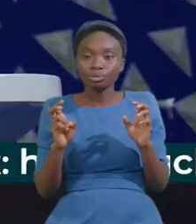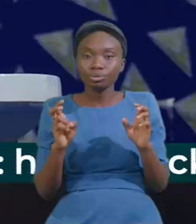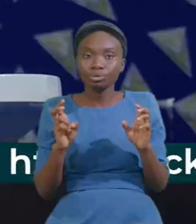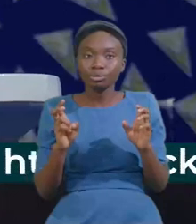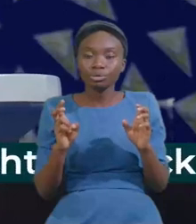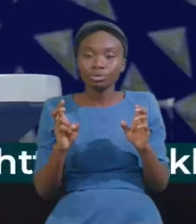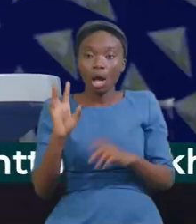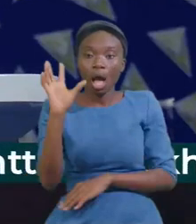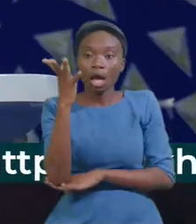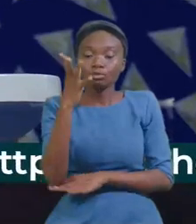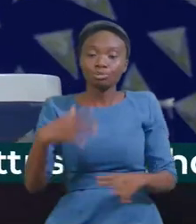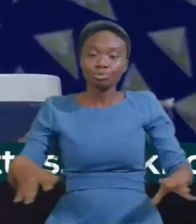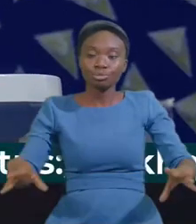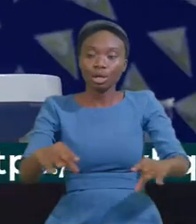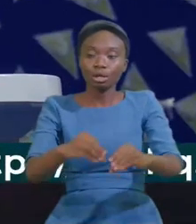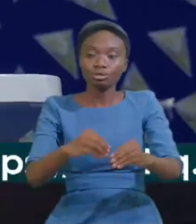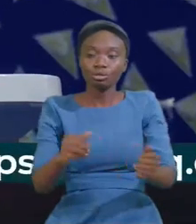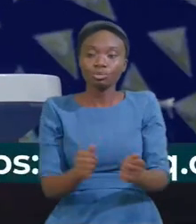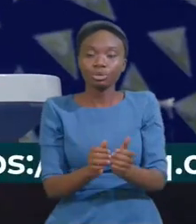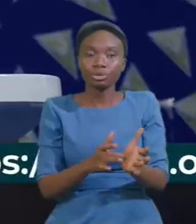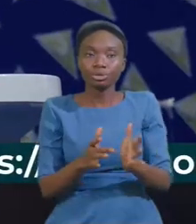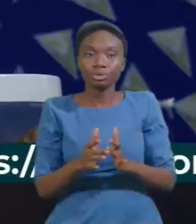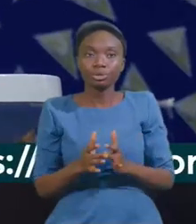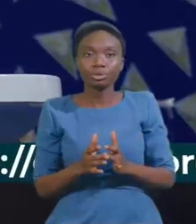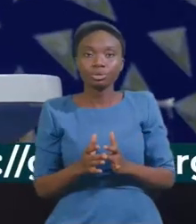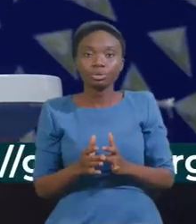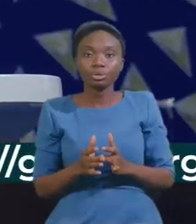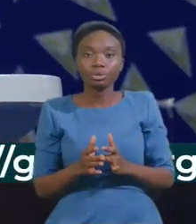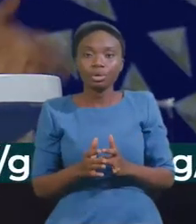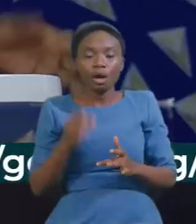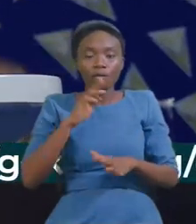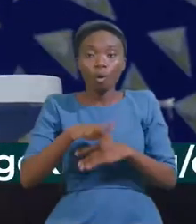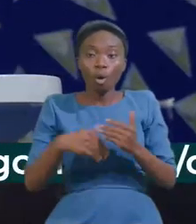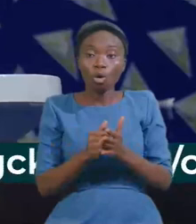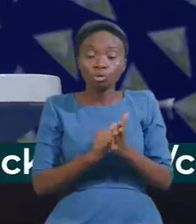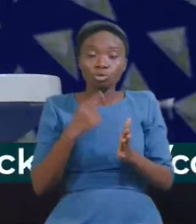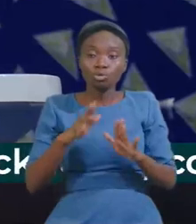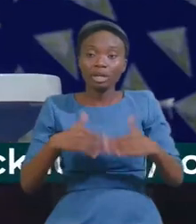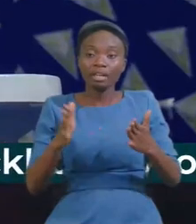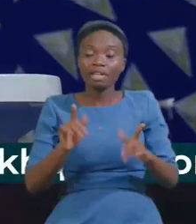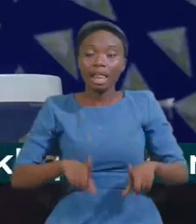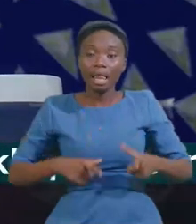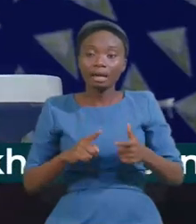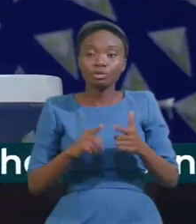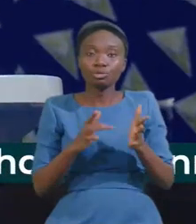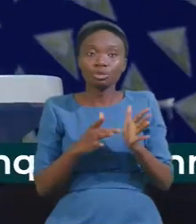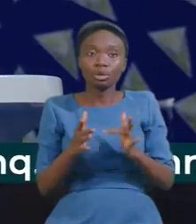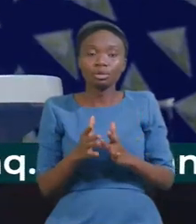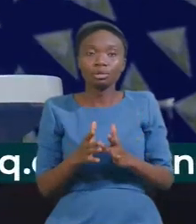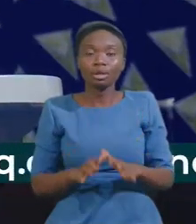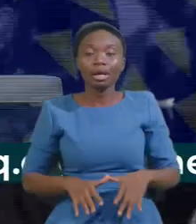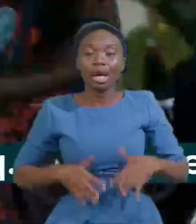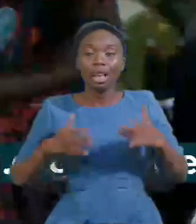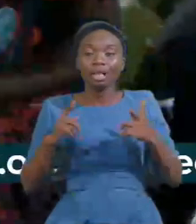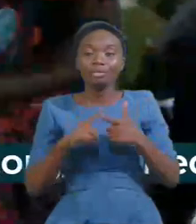with Jesus. Qui est intitulé Une heure avec Jésus. For all those who gave their lives to Jesus Christ,